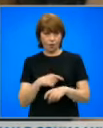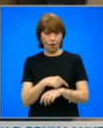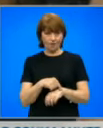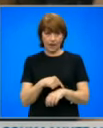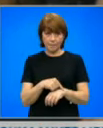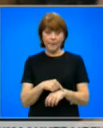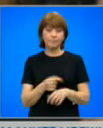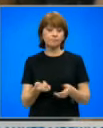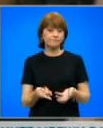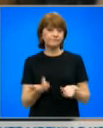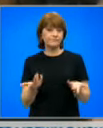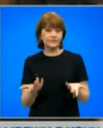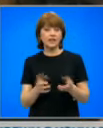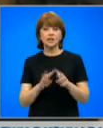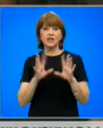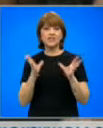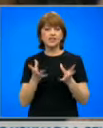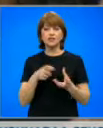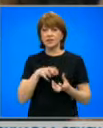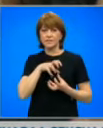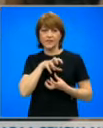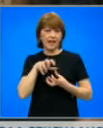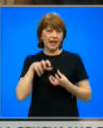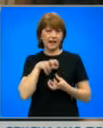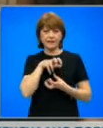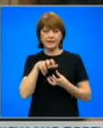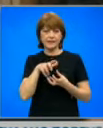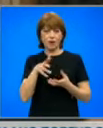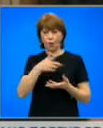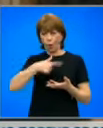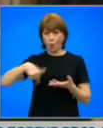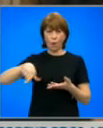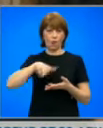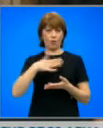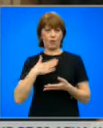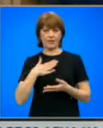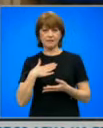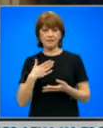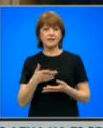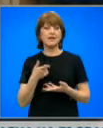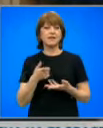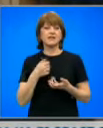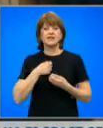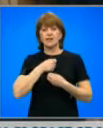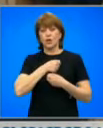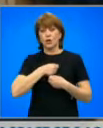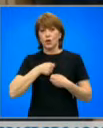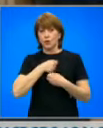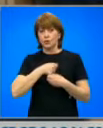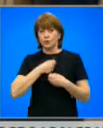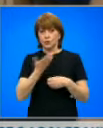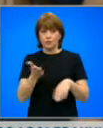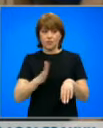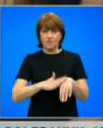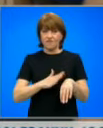така че всички тези кризи, които се развихрят около нас, тези трудно за предсказване